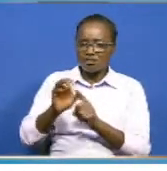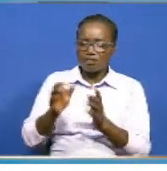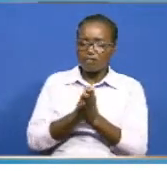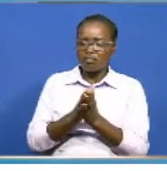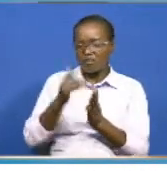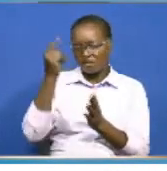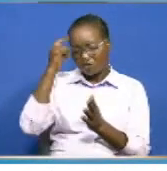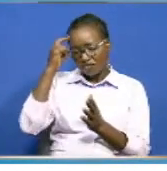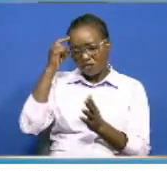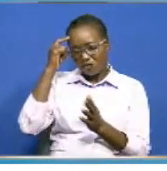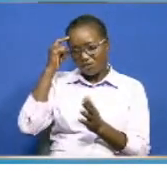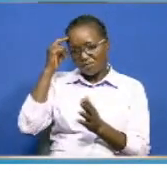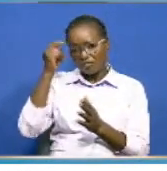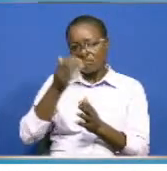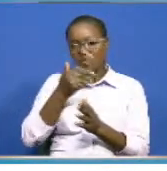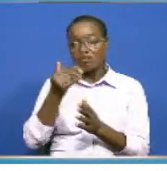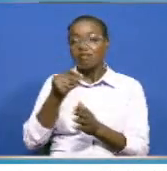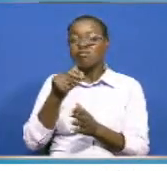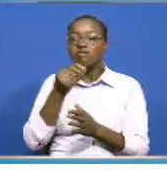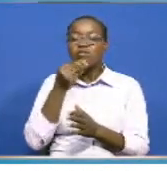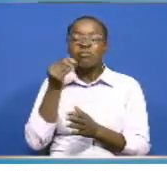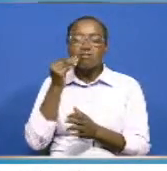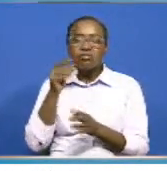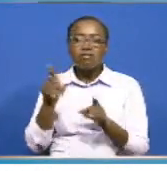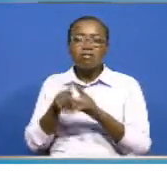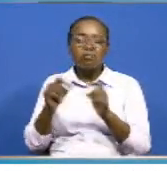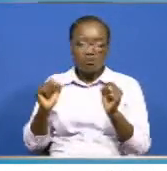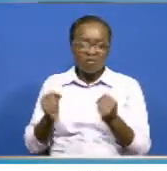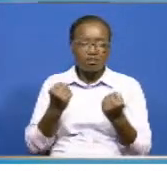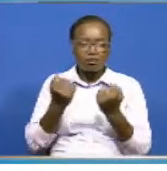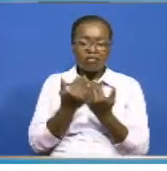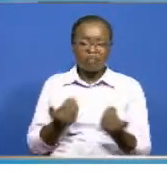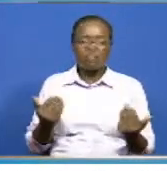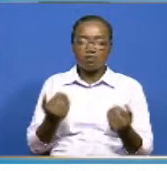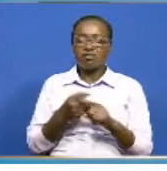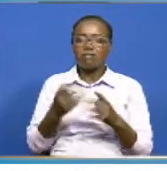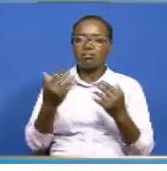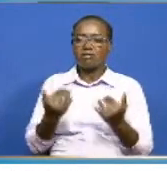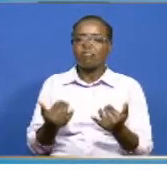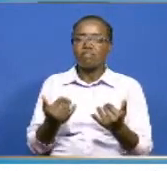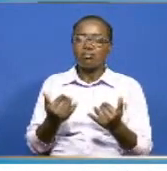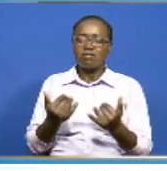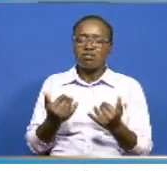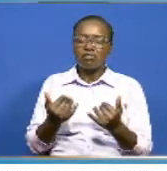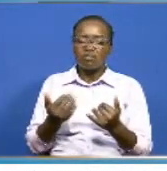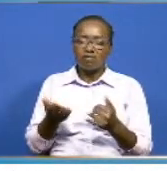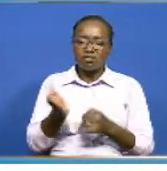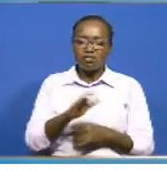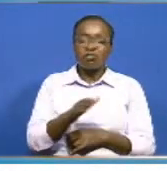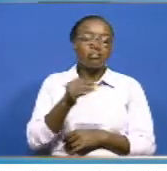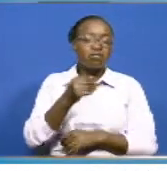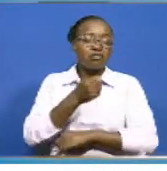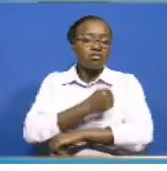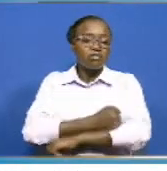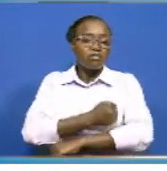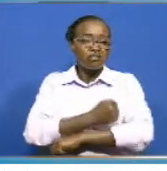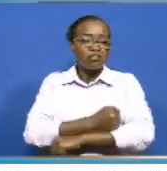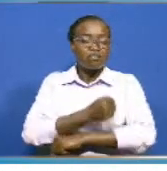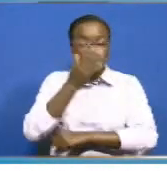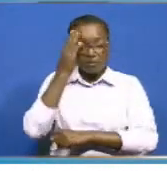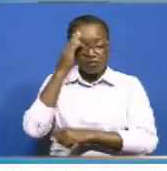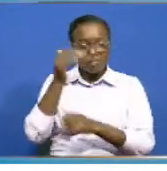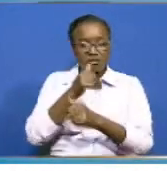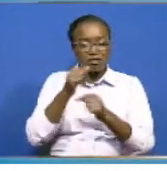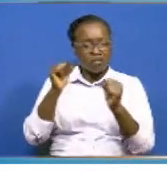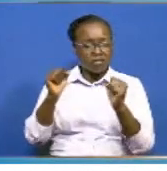kwamba inastahili kuwa ya kwamba nyumbani pia ni eneo salama kwa mwanafunzi. Lakini sasa hivi mwanafunzi ametoka nyumbani ameelekea shuleni ambalo linajulikana kama